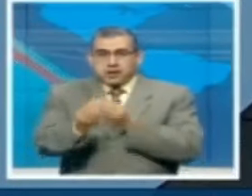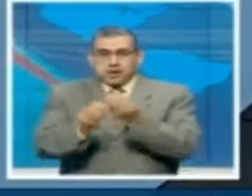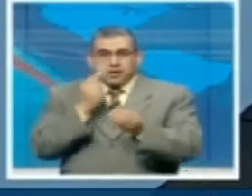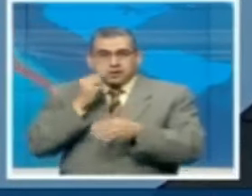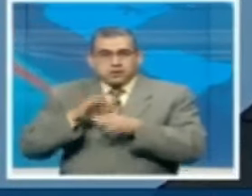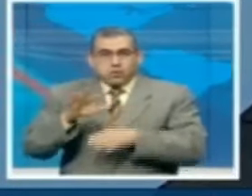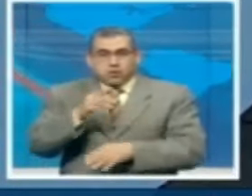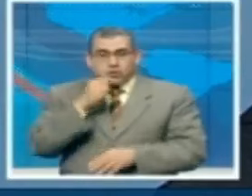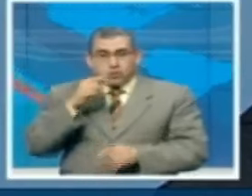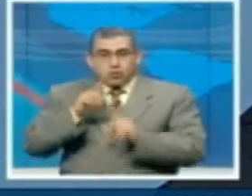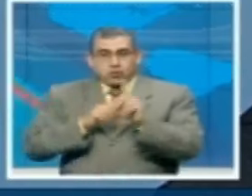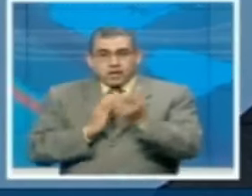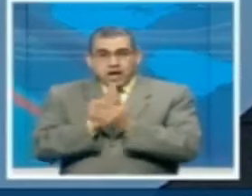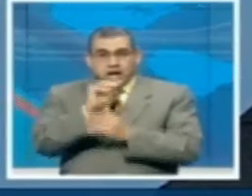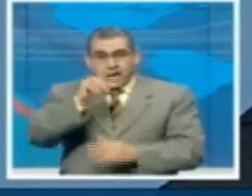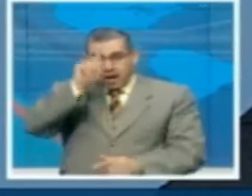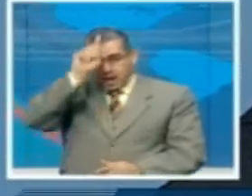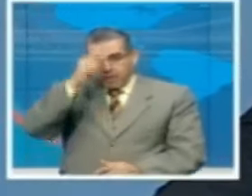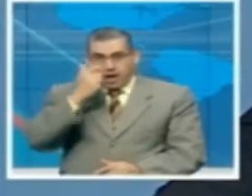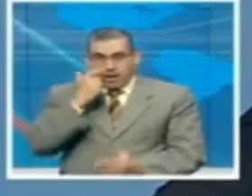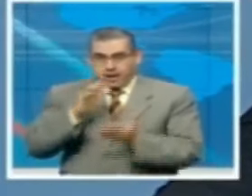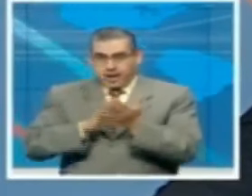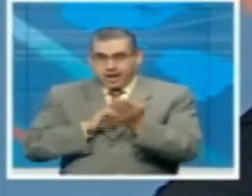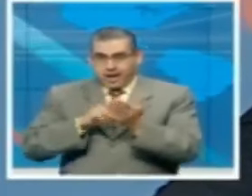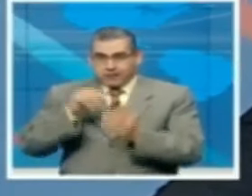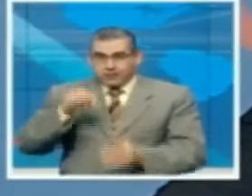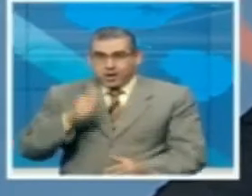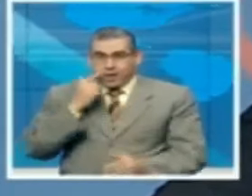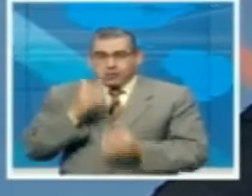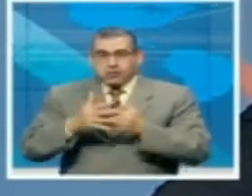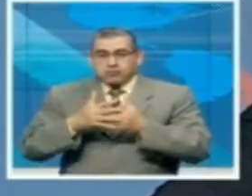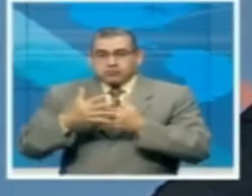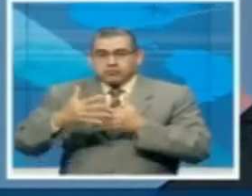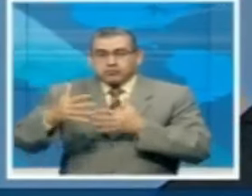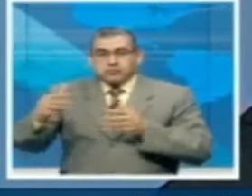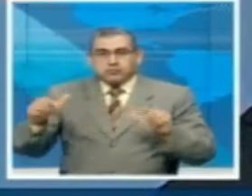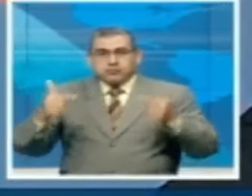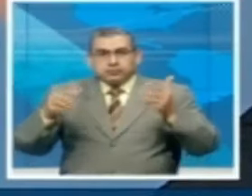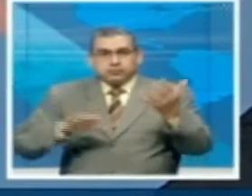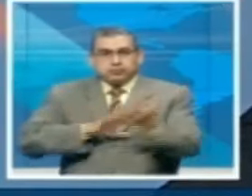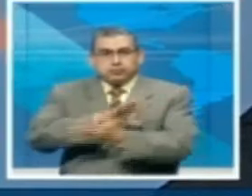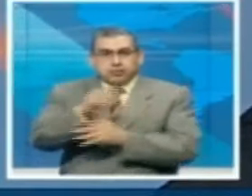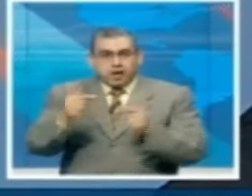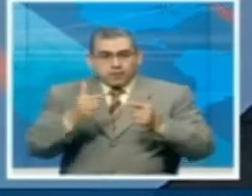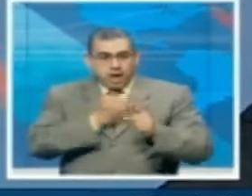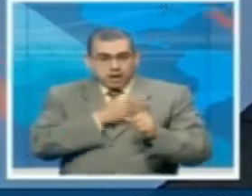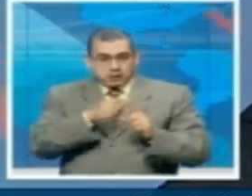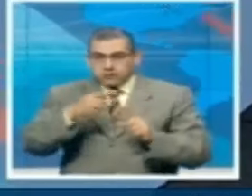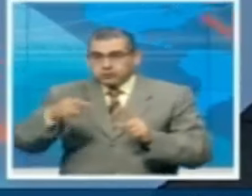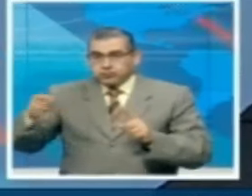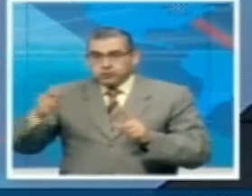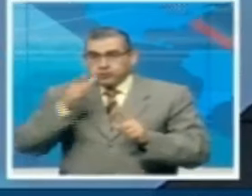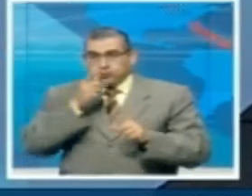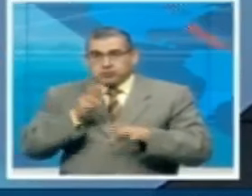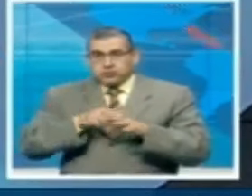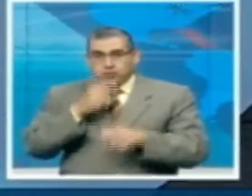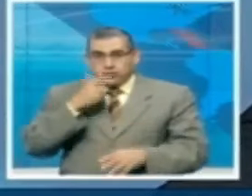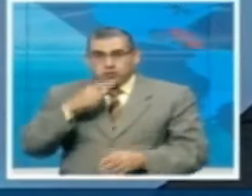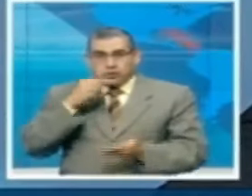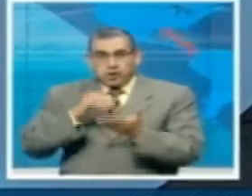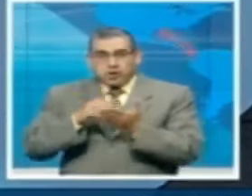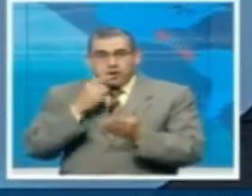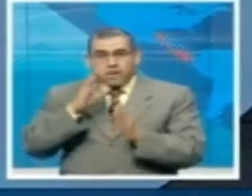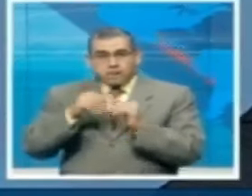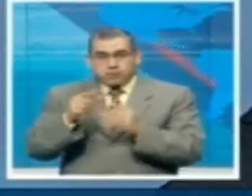جانبها حذرت وزيرة الخارجية الألمانية أنالينا بيربوك من اتساع نطاق الحرب في غزة، كما ثمنت بيربوك